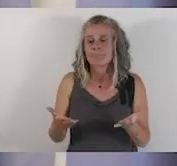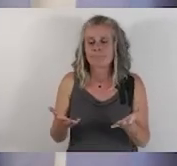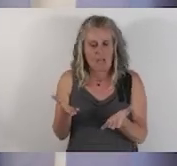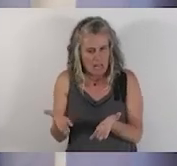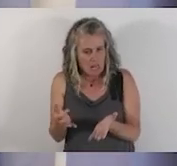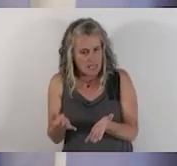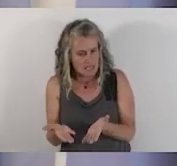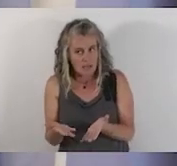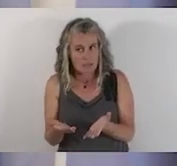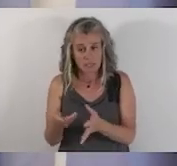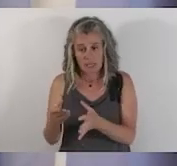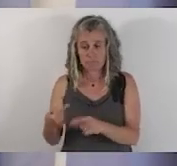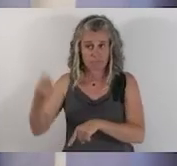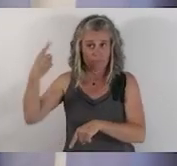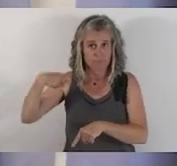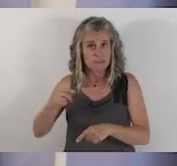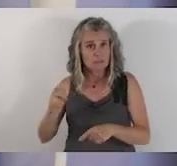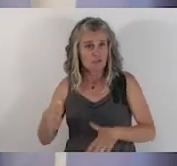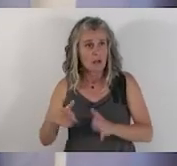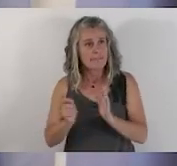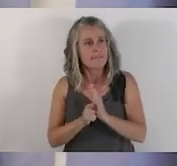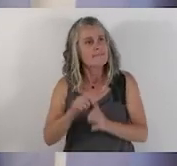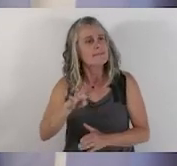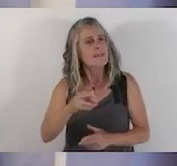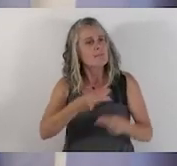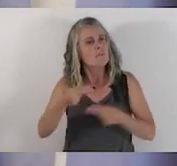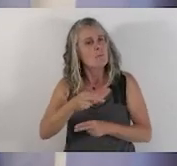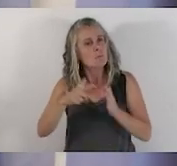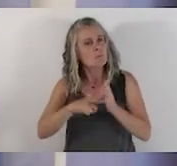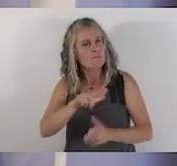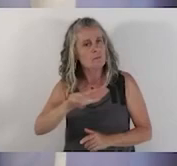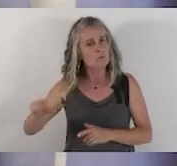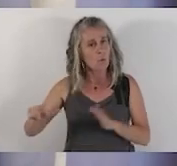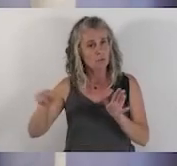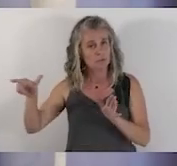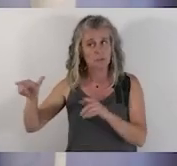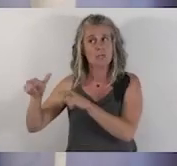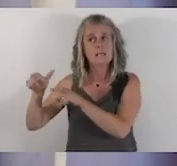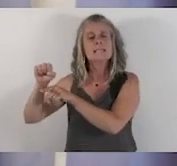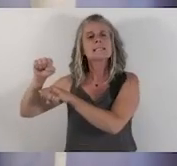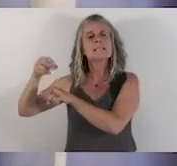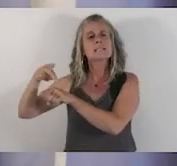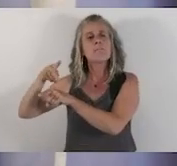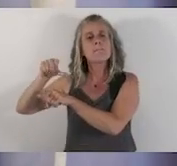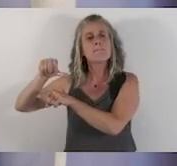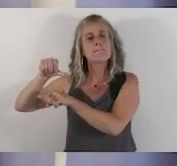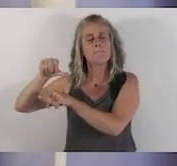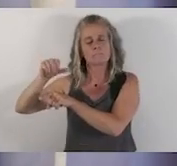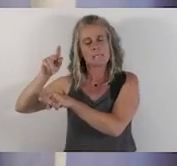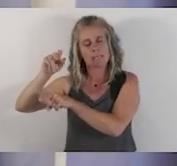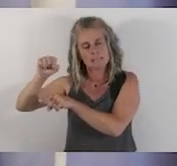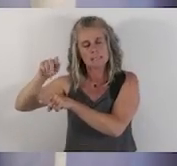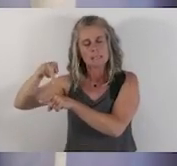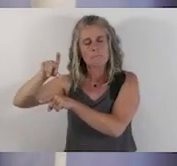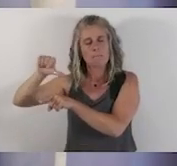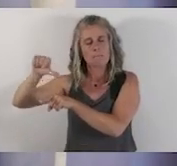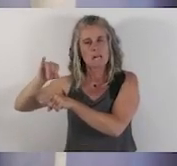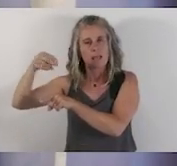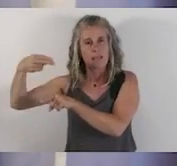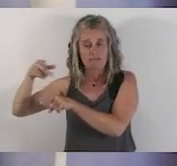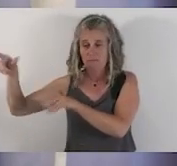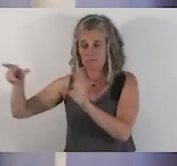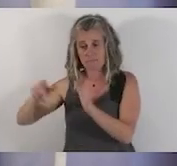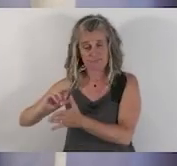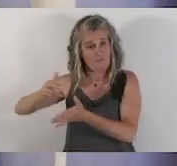nous avons déjà voté le principe de cession à la SPLEIN de 34 immeubles. Sur ces